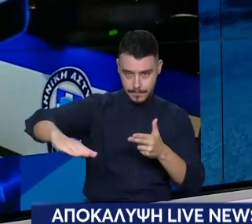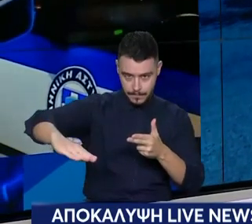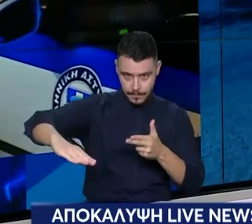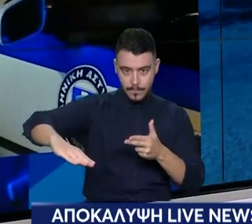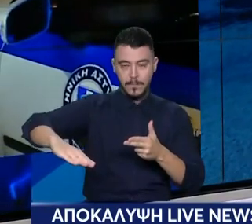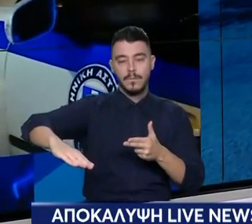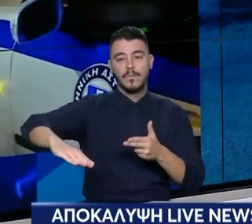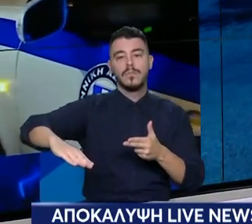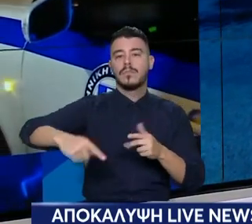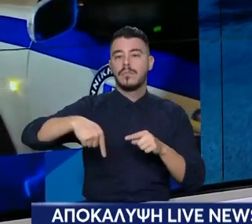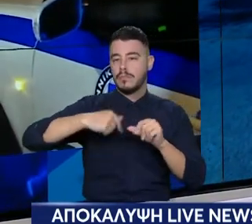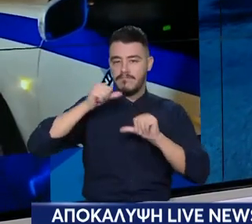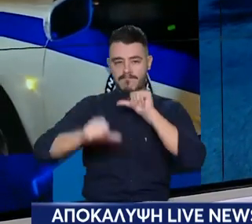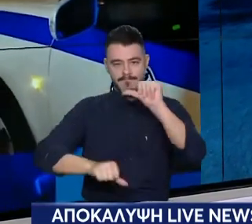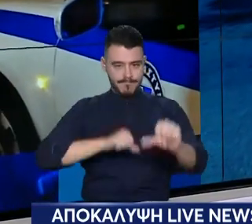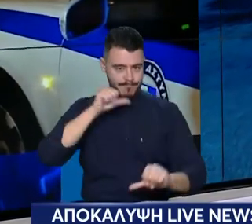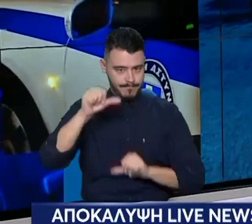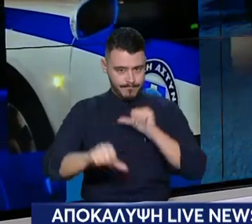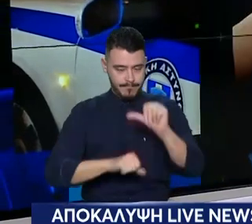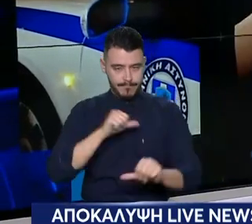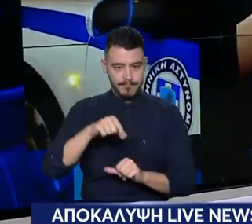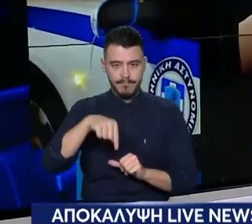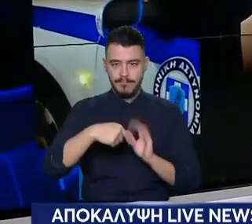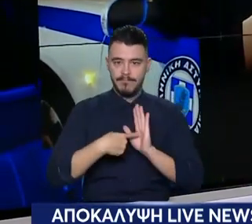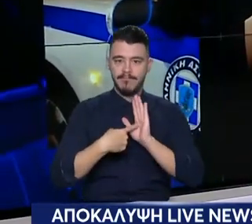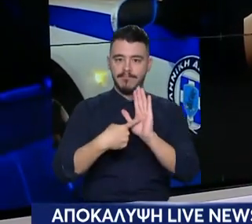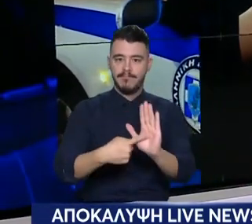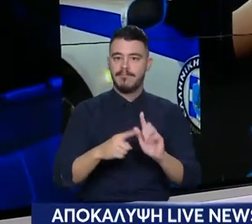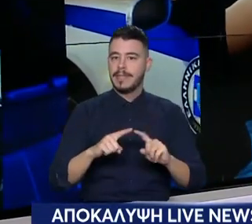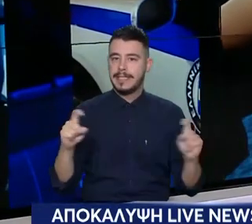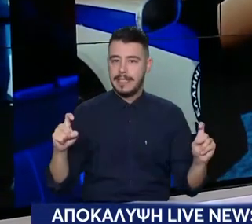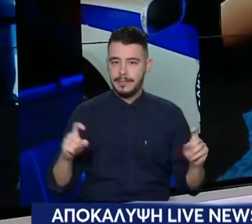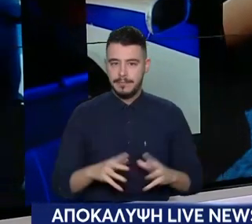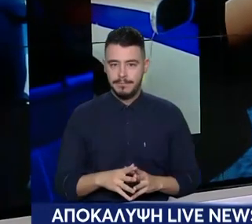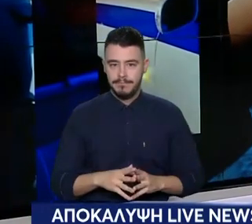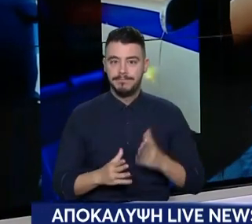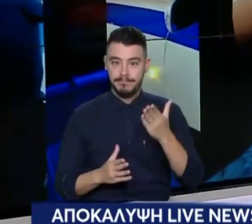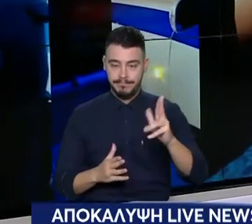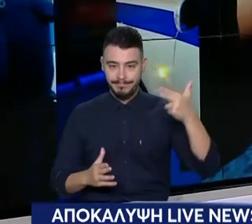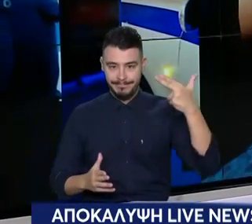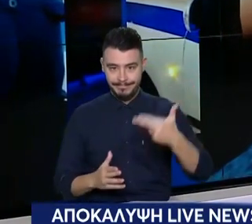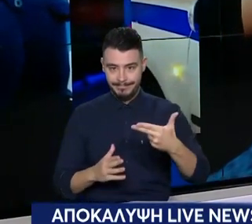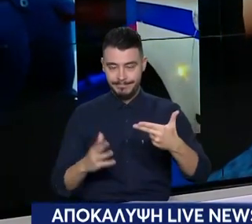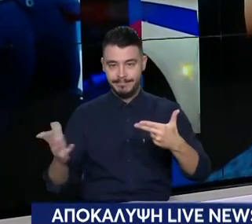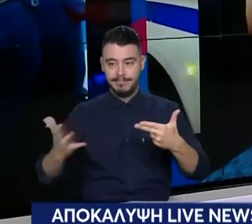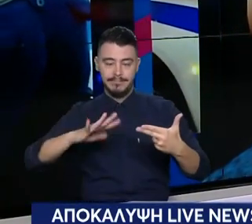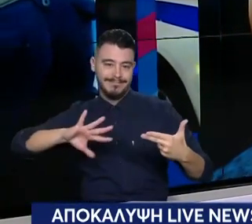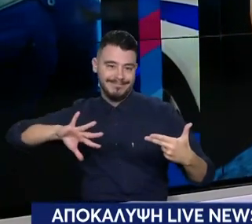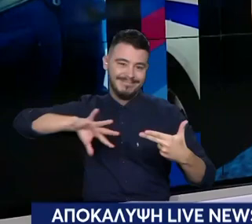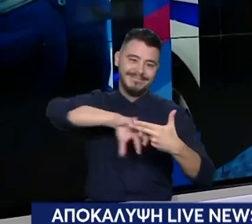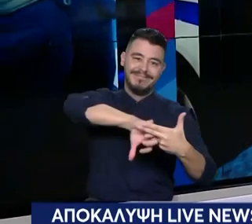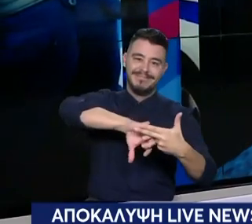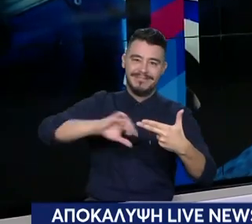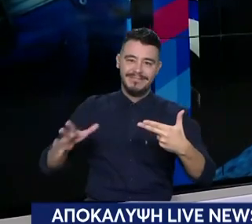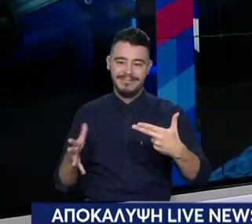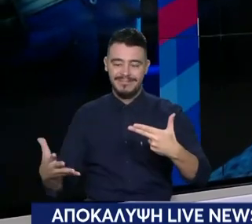βγάζουν πια είναι μια άλλη εικόνα που μπορούμε να τη δούμε αν είναι εύκολο, ότι δηλαδή ο αστυνομικός, αυτή είναι η